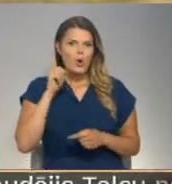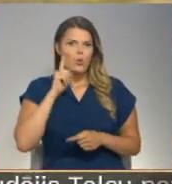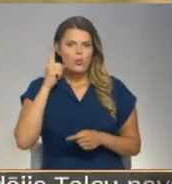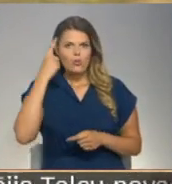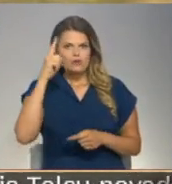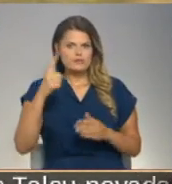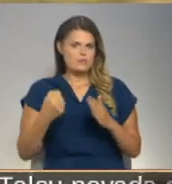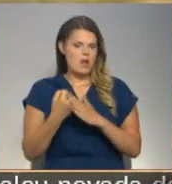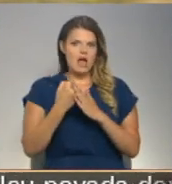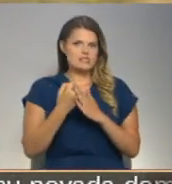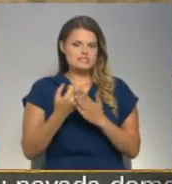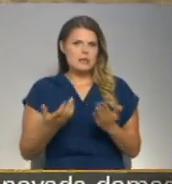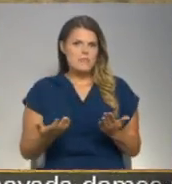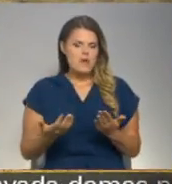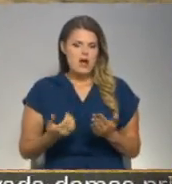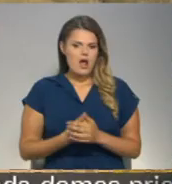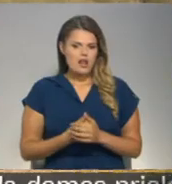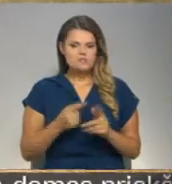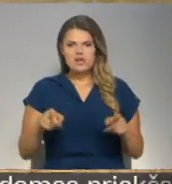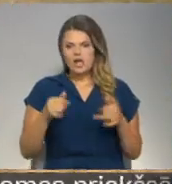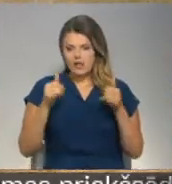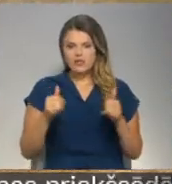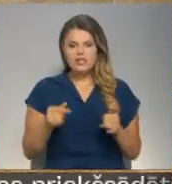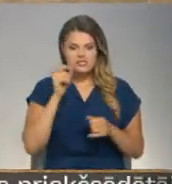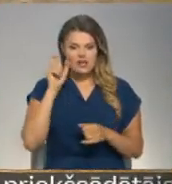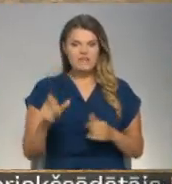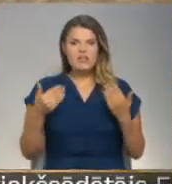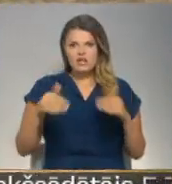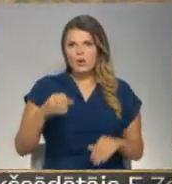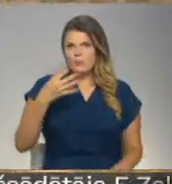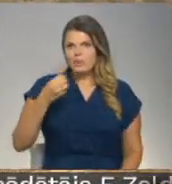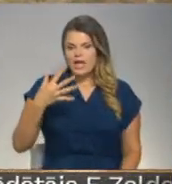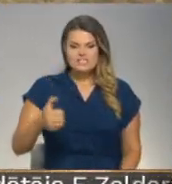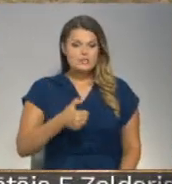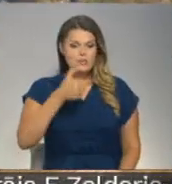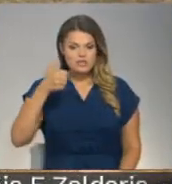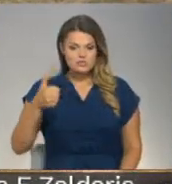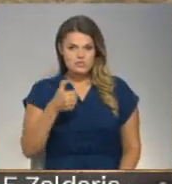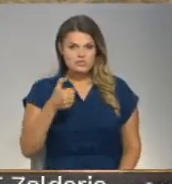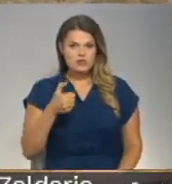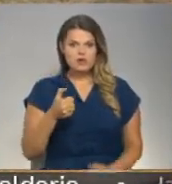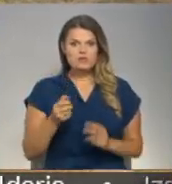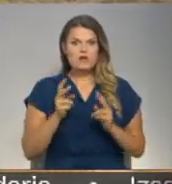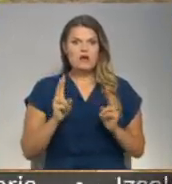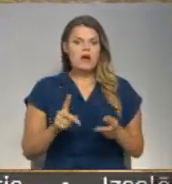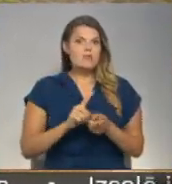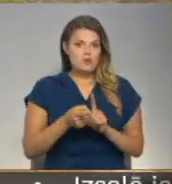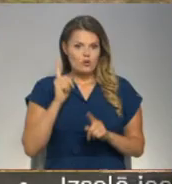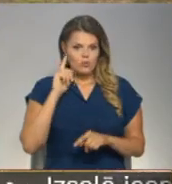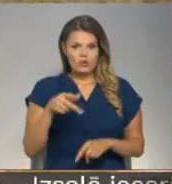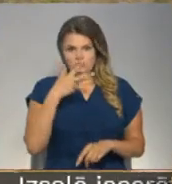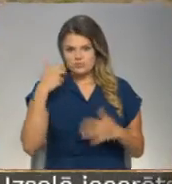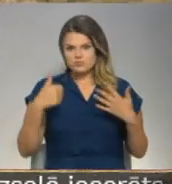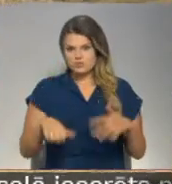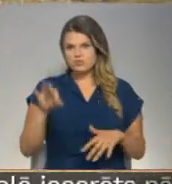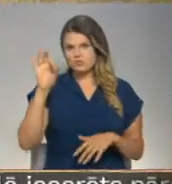kāds maksimums. Maksimālisms. Ratiņkrēslā vīrietis ir jau 15 gadus. Kāds mainīja? Uj, noteikti par